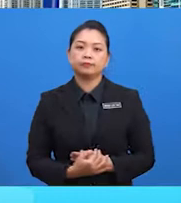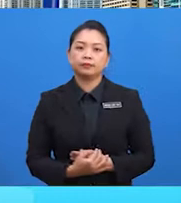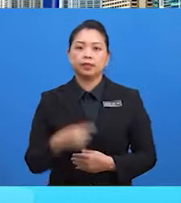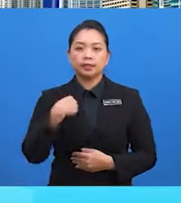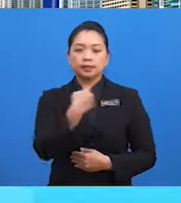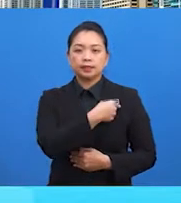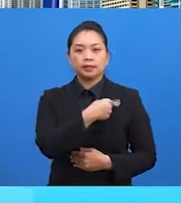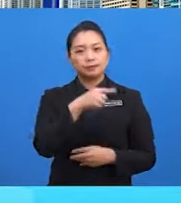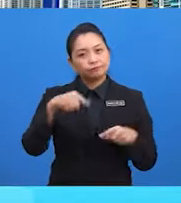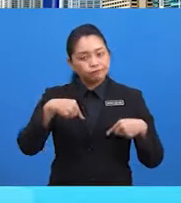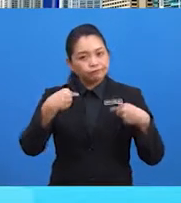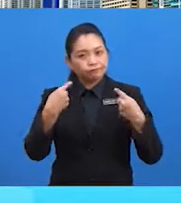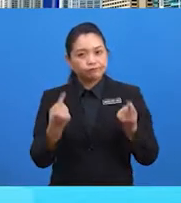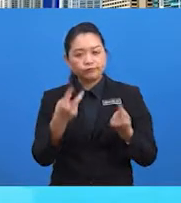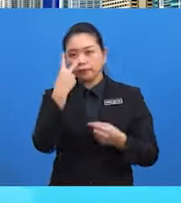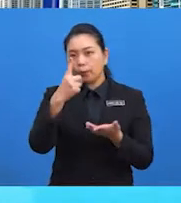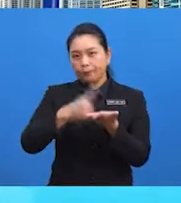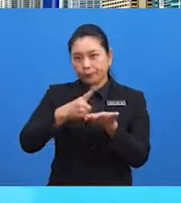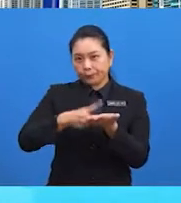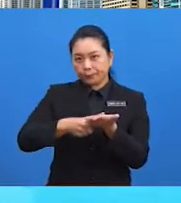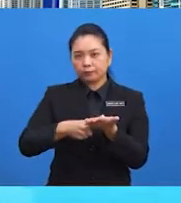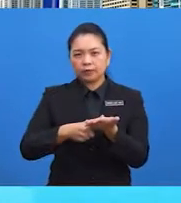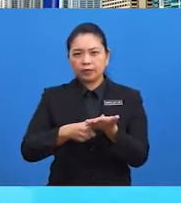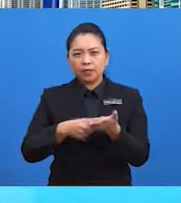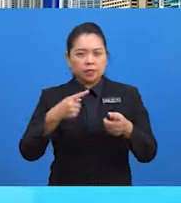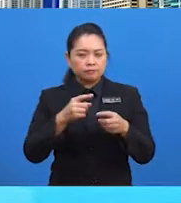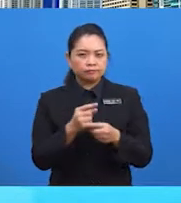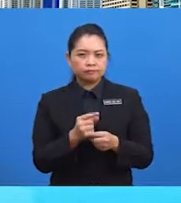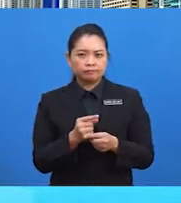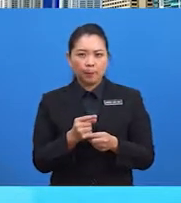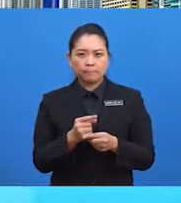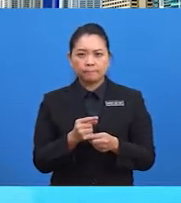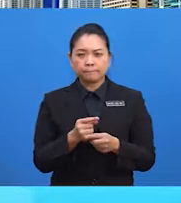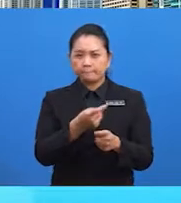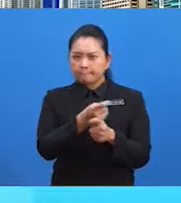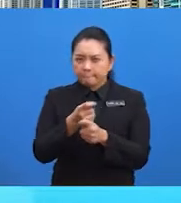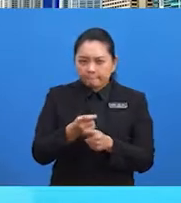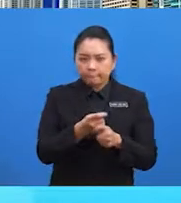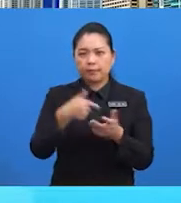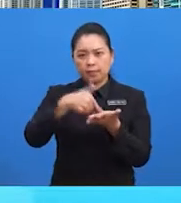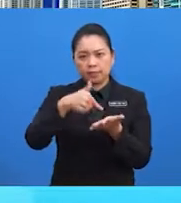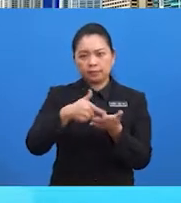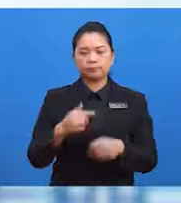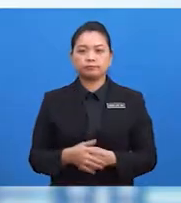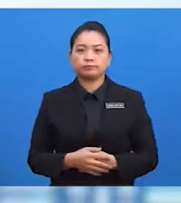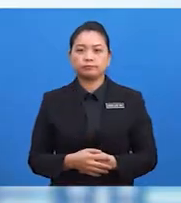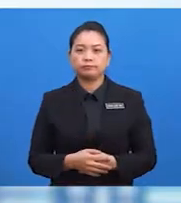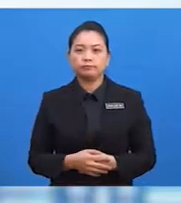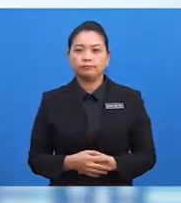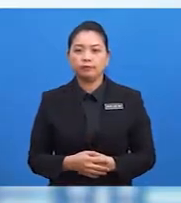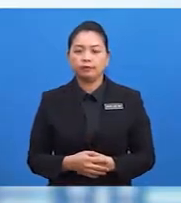Kita beralih pula kepada perbincangan secara terperinci berkaitan komponen perbelanjaan pembangunan.